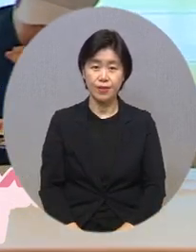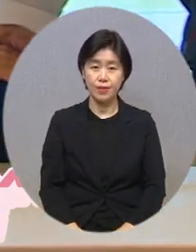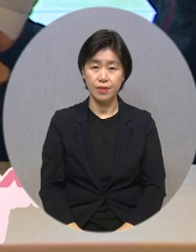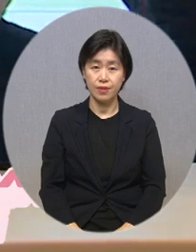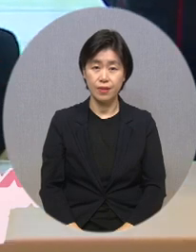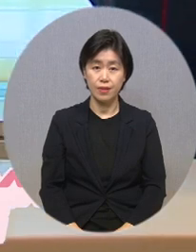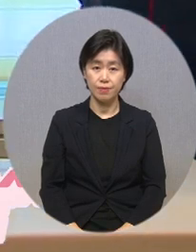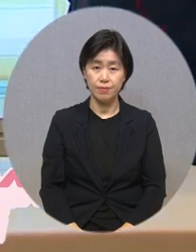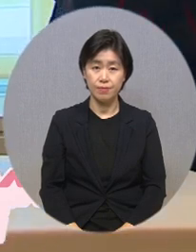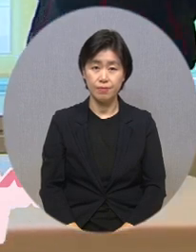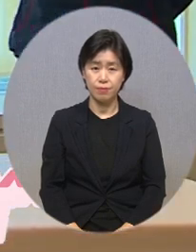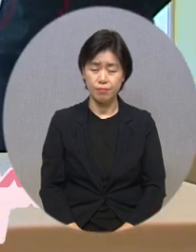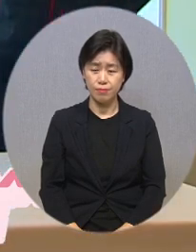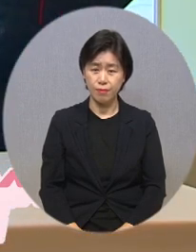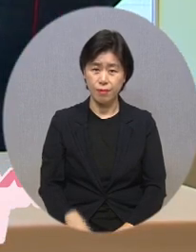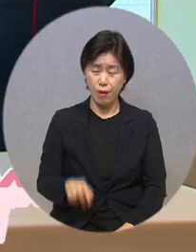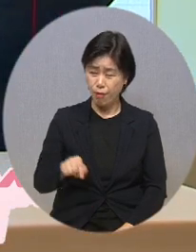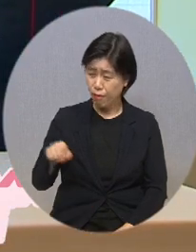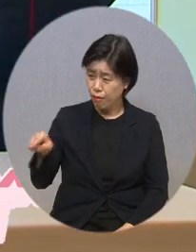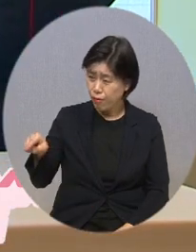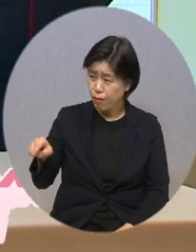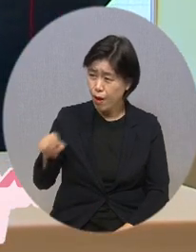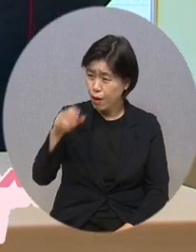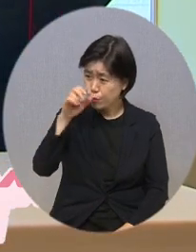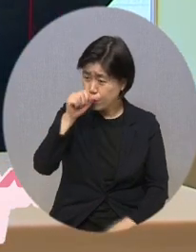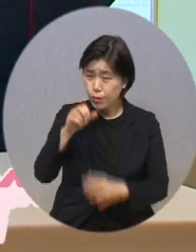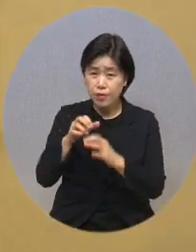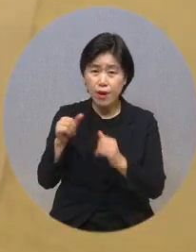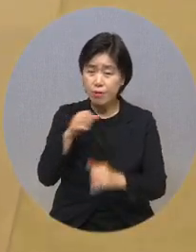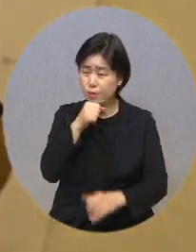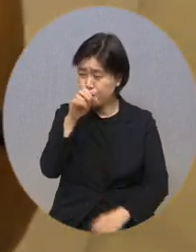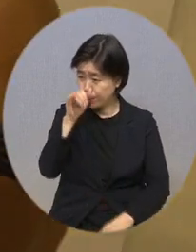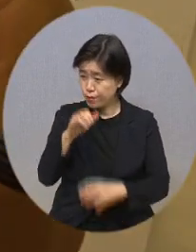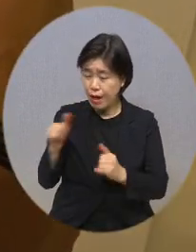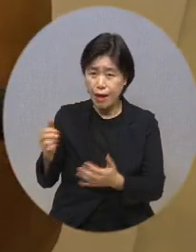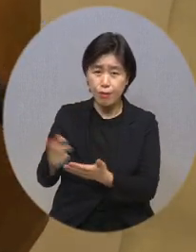사람 옆에 뭐 좋은 사람이 있어요, 컨닝을 하지.